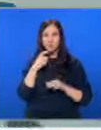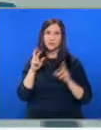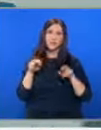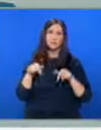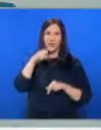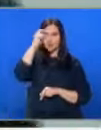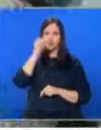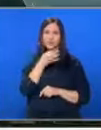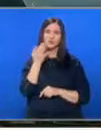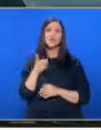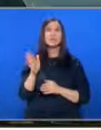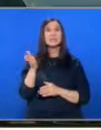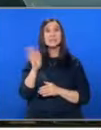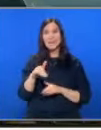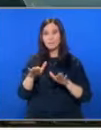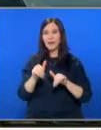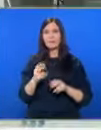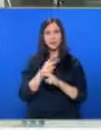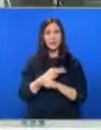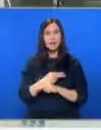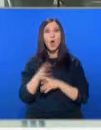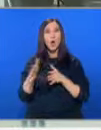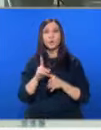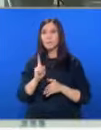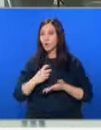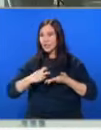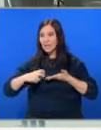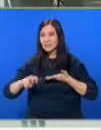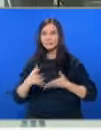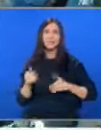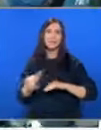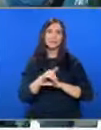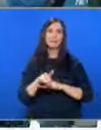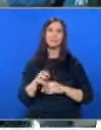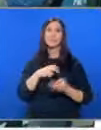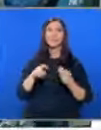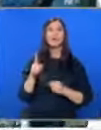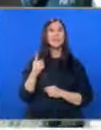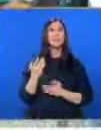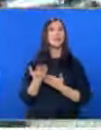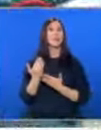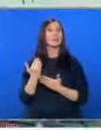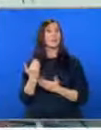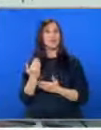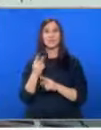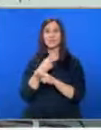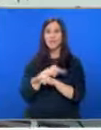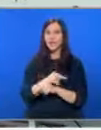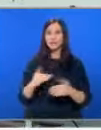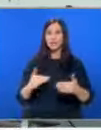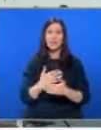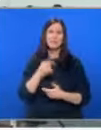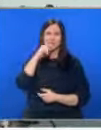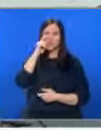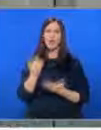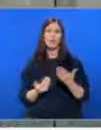приемането ни в Шенген, пасажирите ще могат да слязат на брега без гранични проверки, но само ако преди това са били на шенгенско пристанище, без значение от началната точка